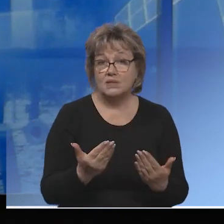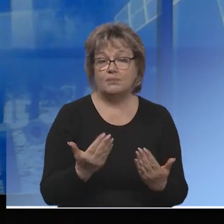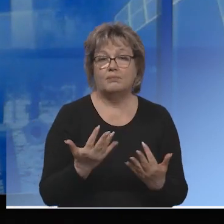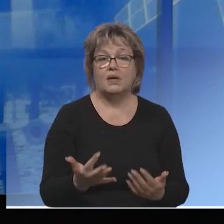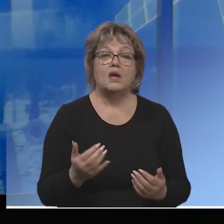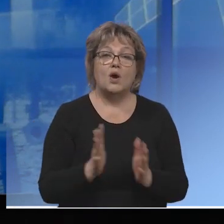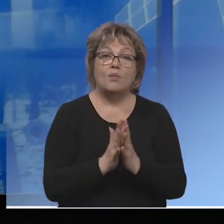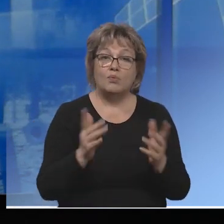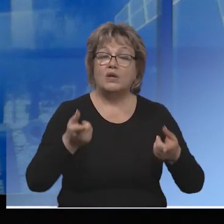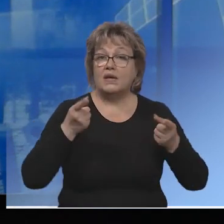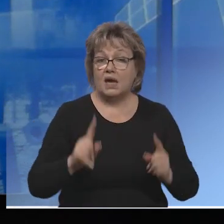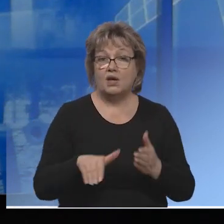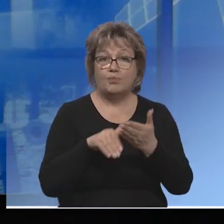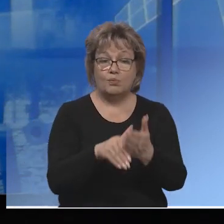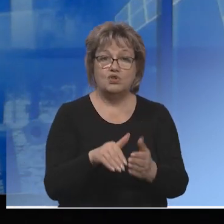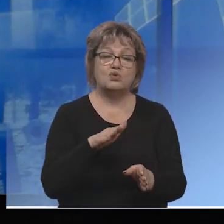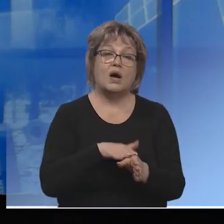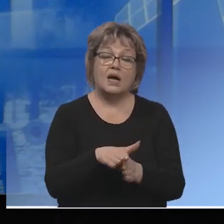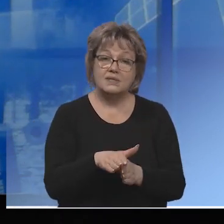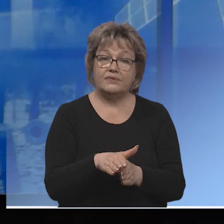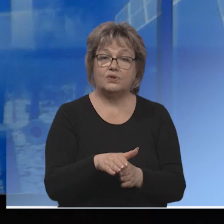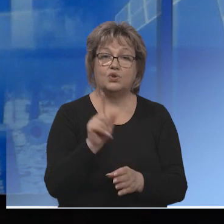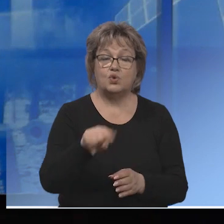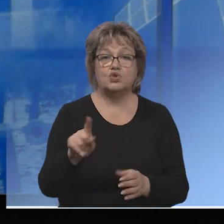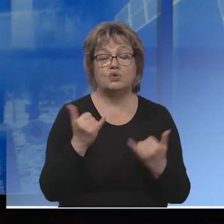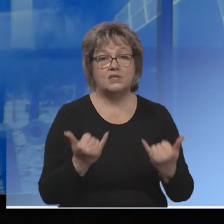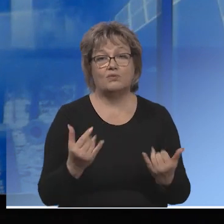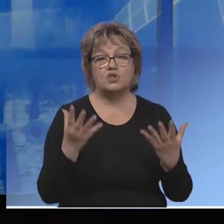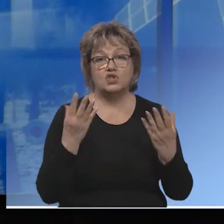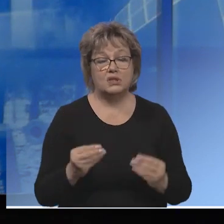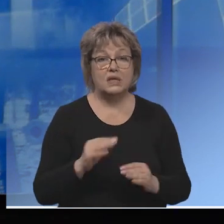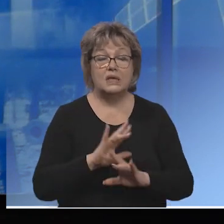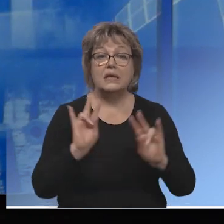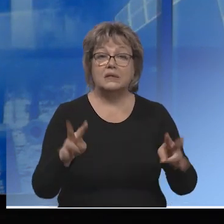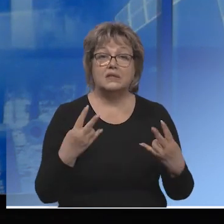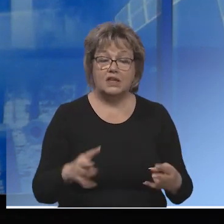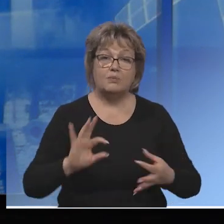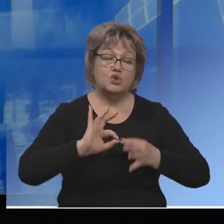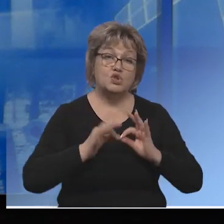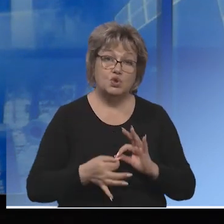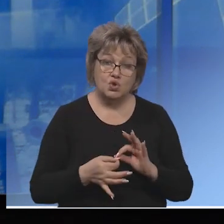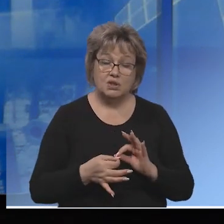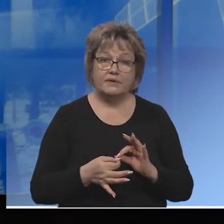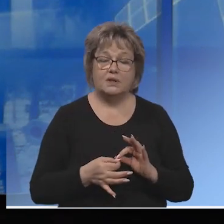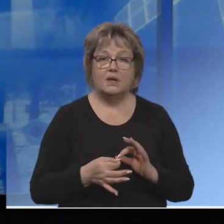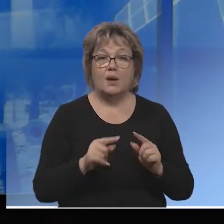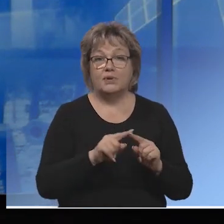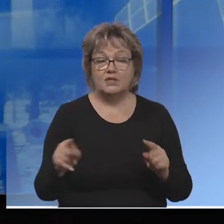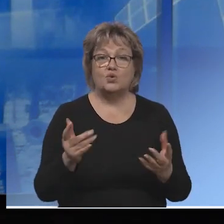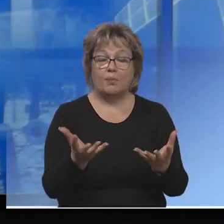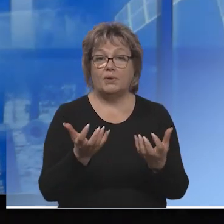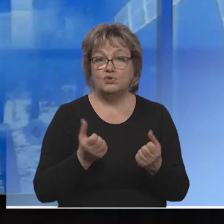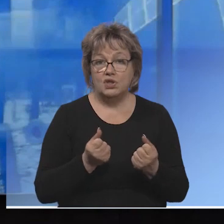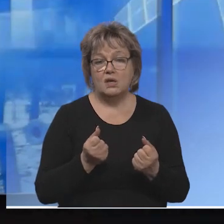и более реальной помощью оказывают то, что на сегодняшний день не требует сложного